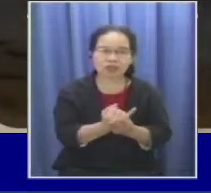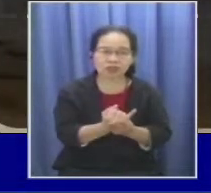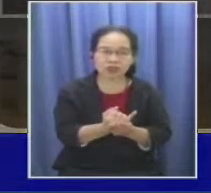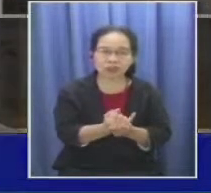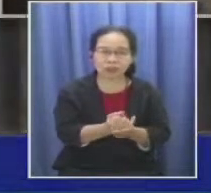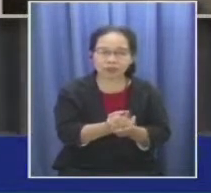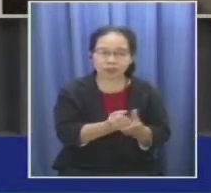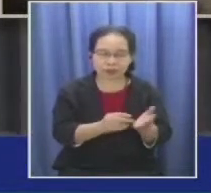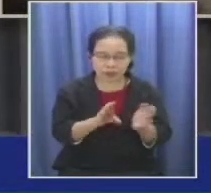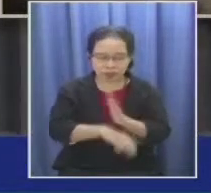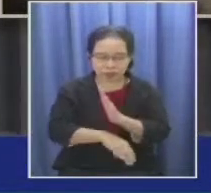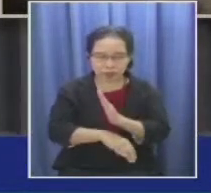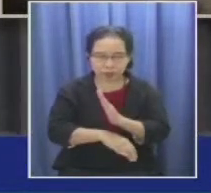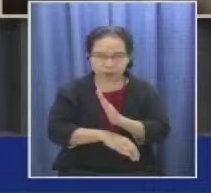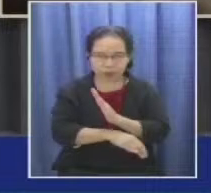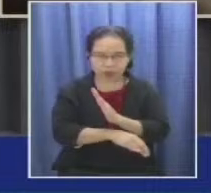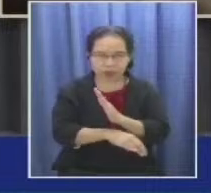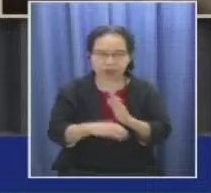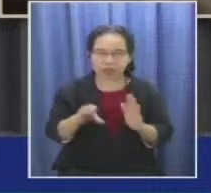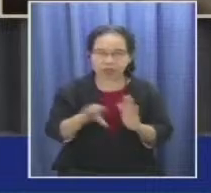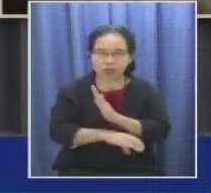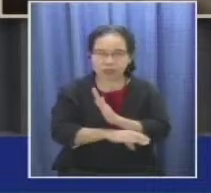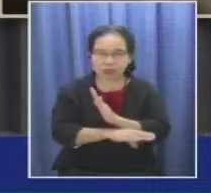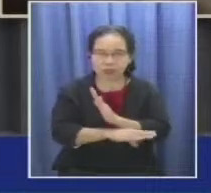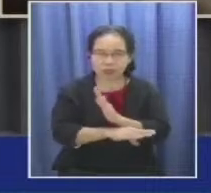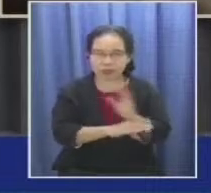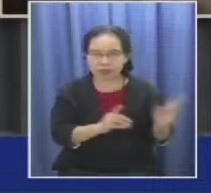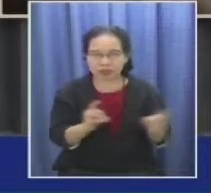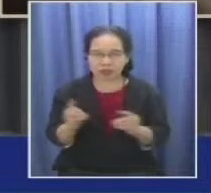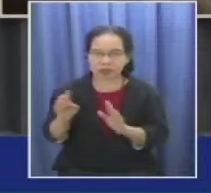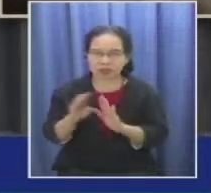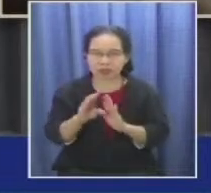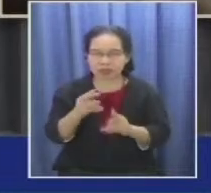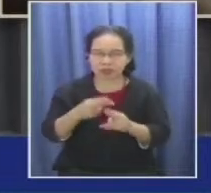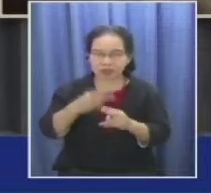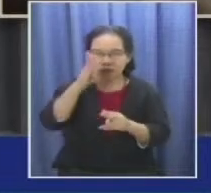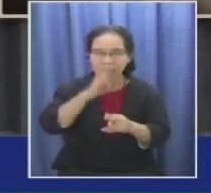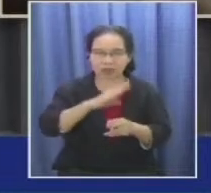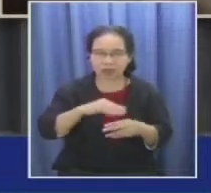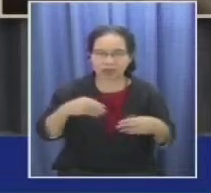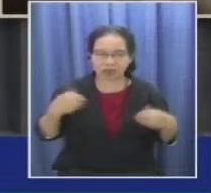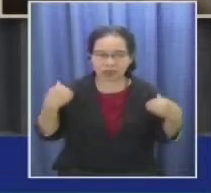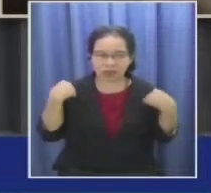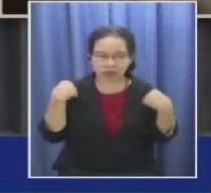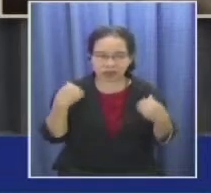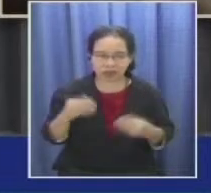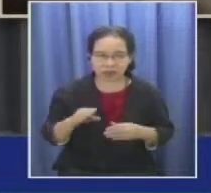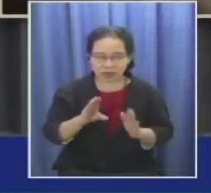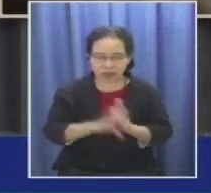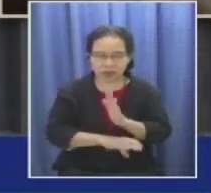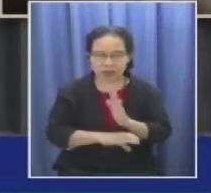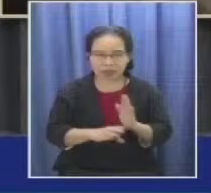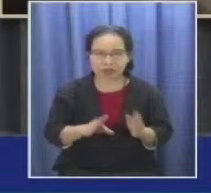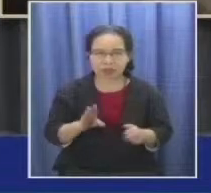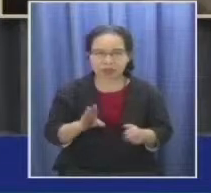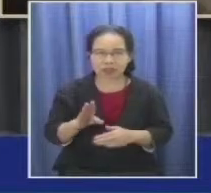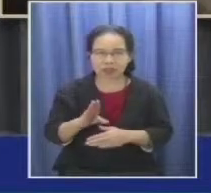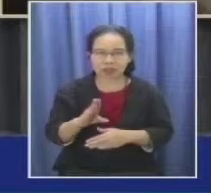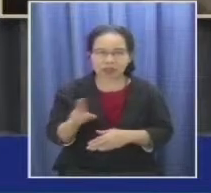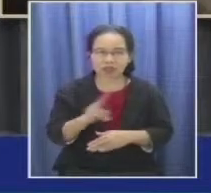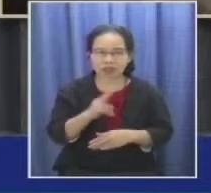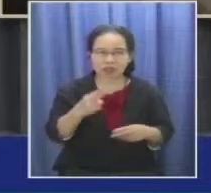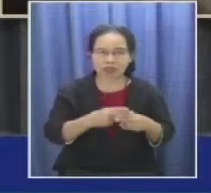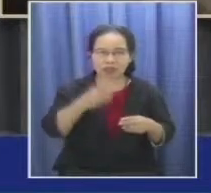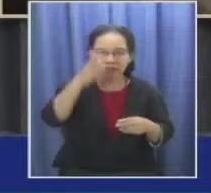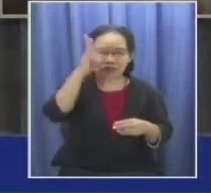a ɔsɛ 3 kilo no ɛyɛ 120 na Nyankopɔn na tɔn fish sɛ Awurade na mbɔ yɛ de Nyankopɔn fish